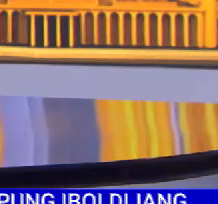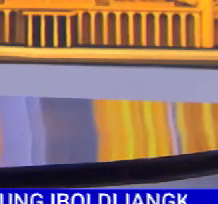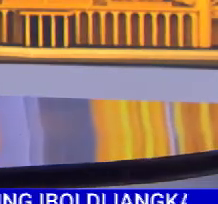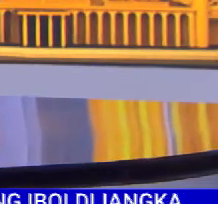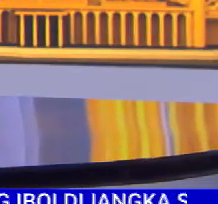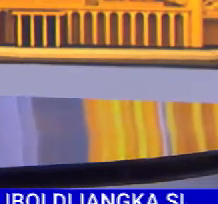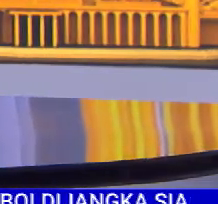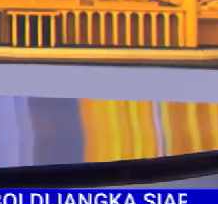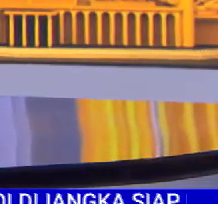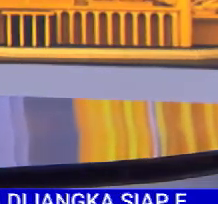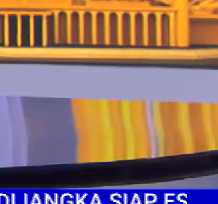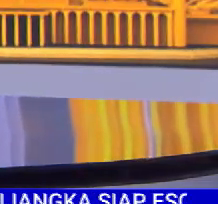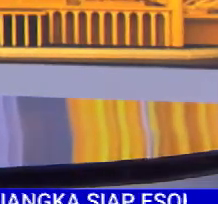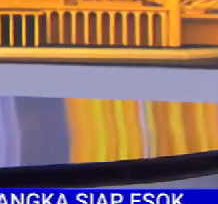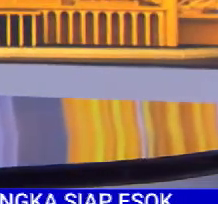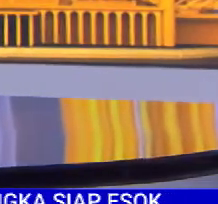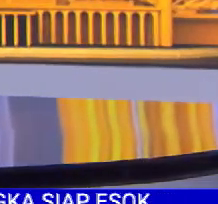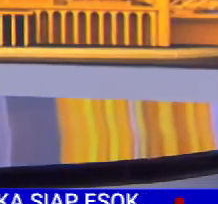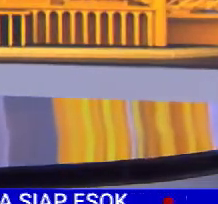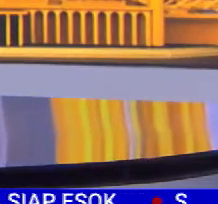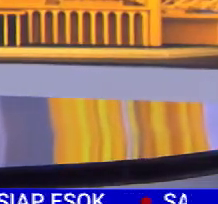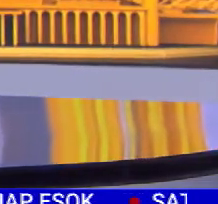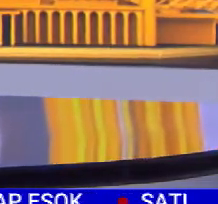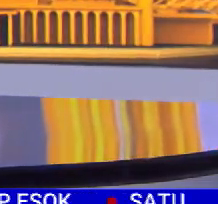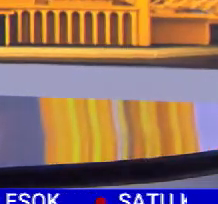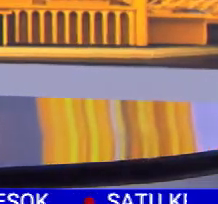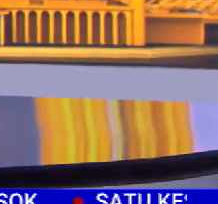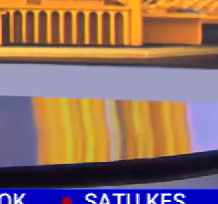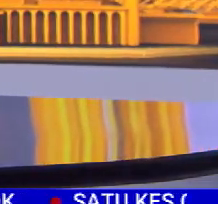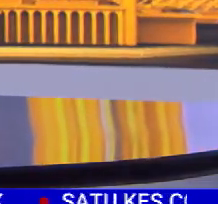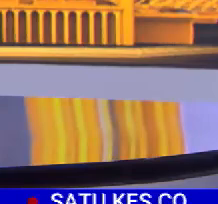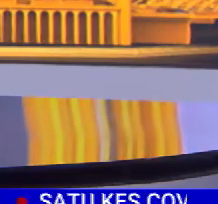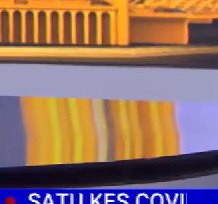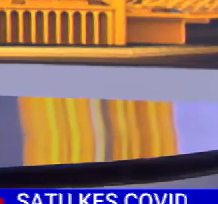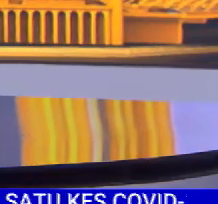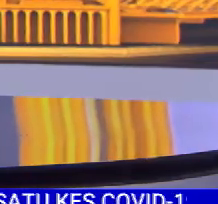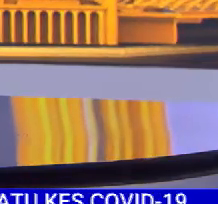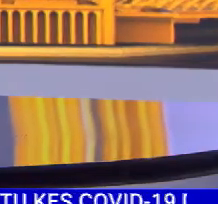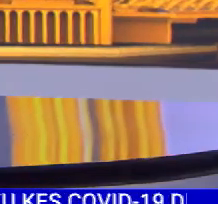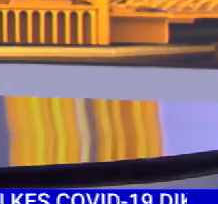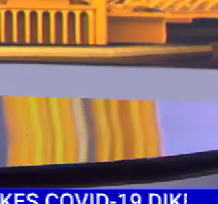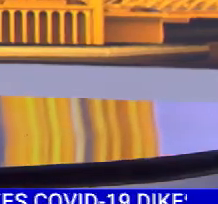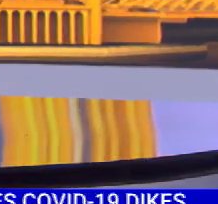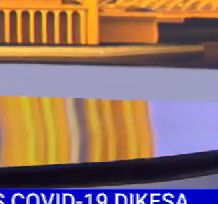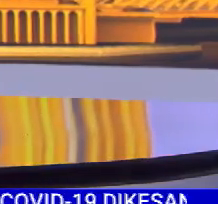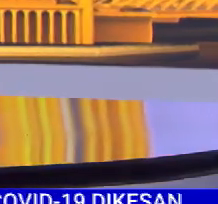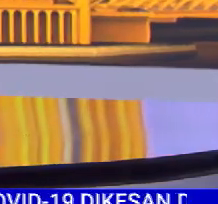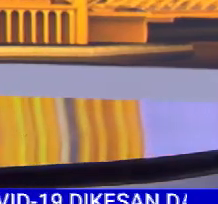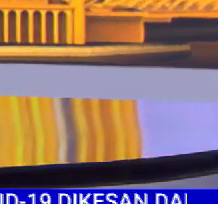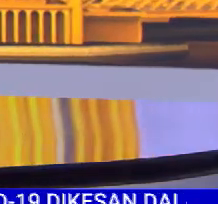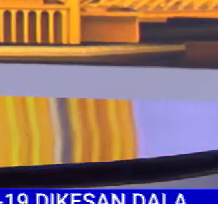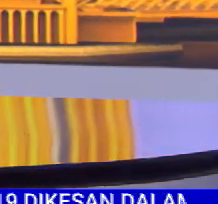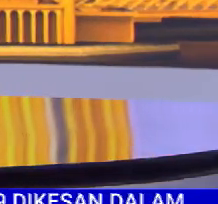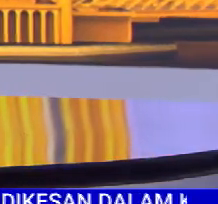Baik saudara, berita wilayah edisi 8 Julai 2022 berakhir di sini. Dapatkan perkembangan sahih sepanjang masa melalui portal